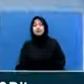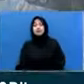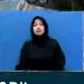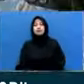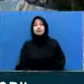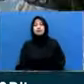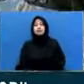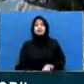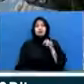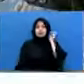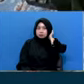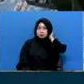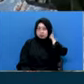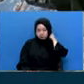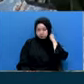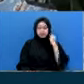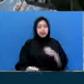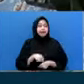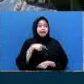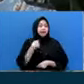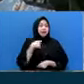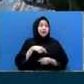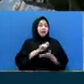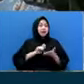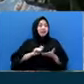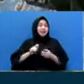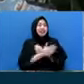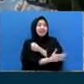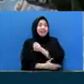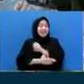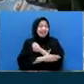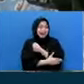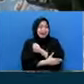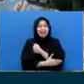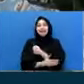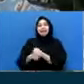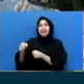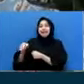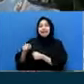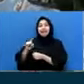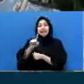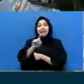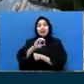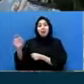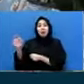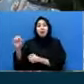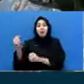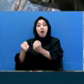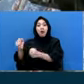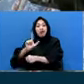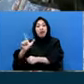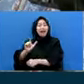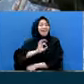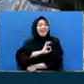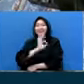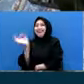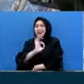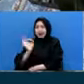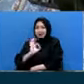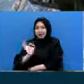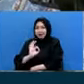IKN kementerian sekrtiat negara tidak pernah menyewa 1000 unit mobil di IKN